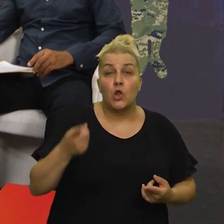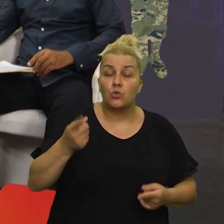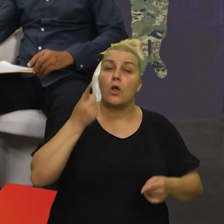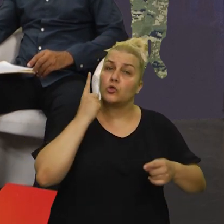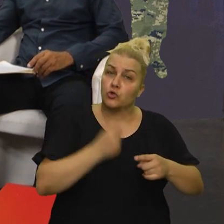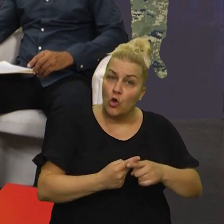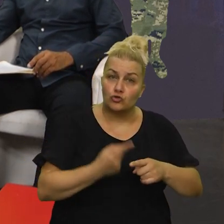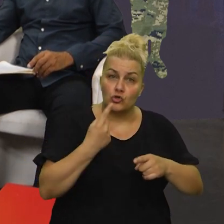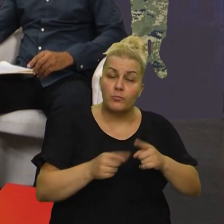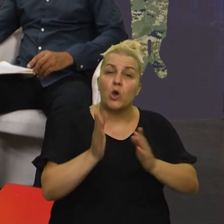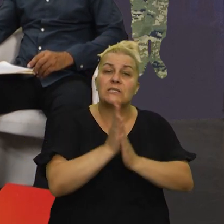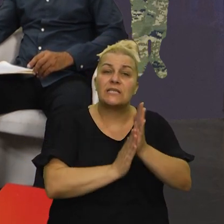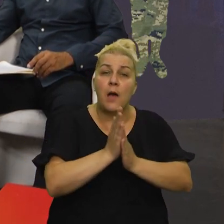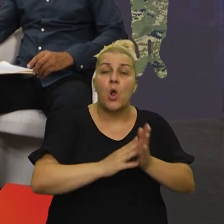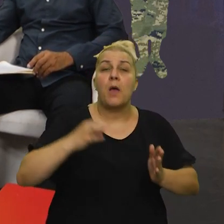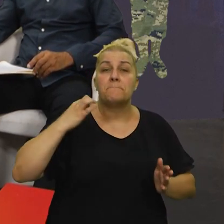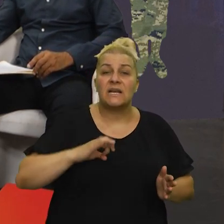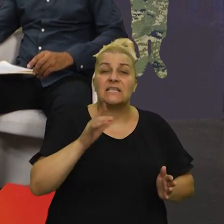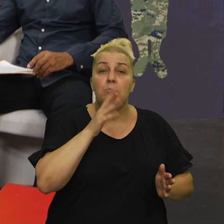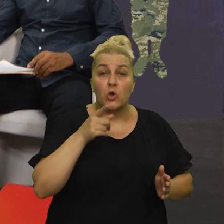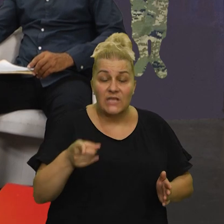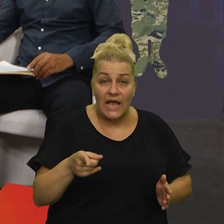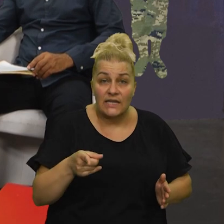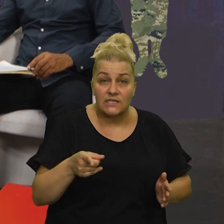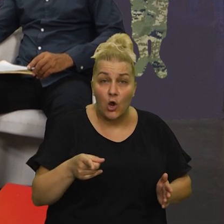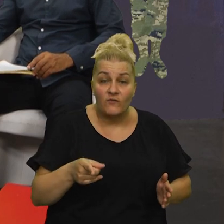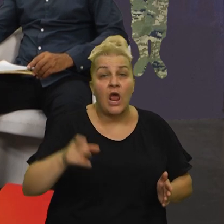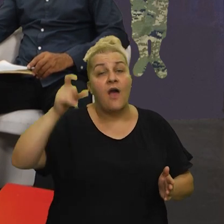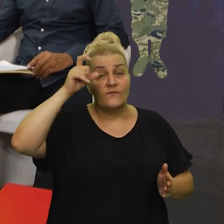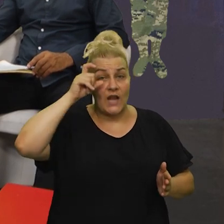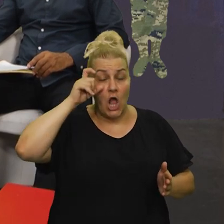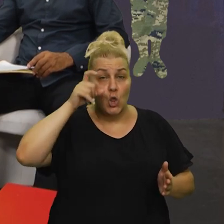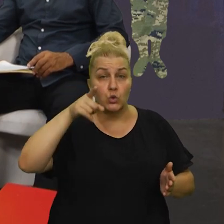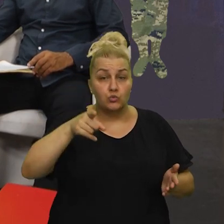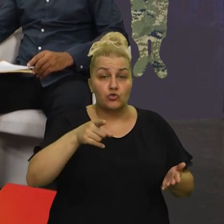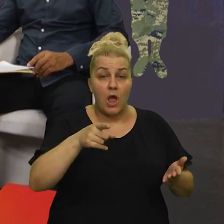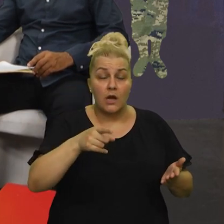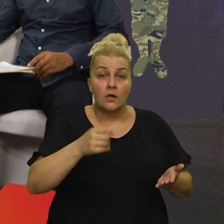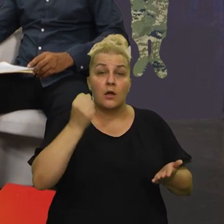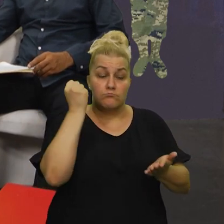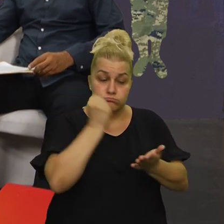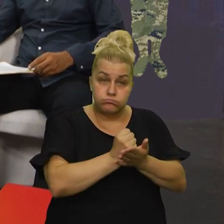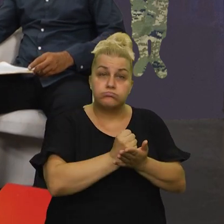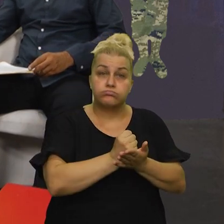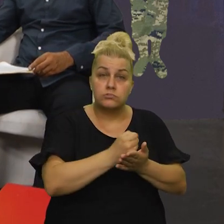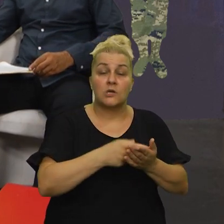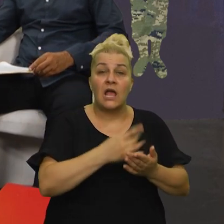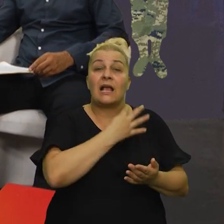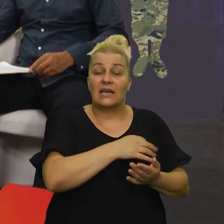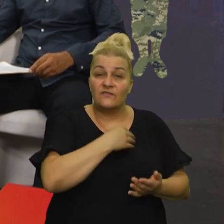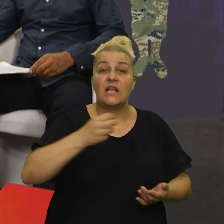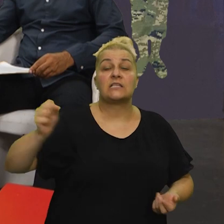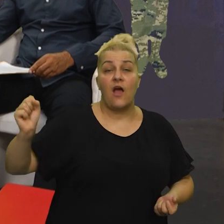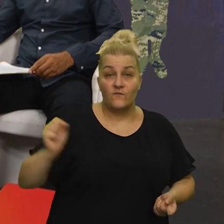izričito na zamolbu predsjednika tada Bosne i Hercegovine dr. Franjo Tuđman potvrdno odgovorio: Hrvatska vojska